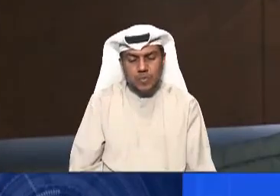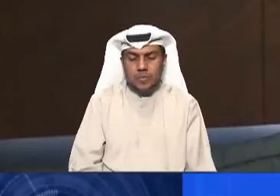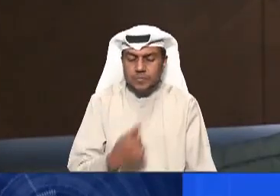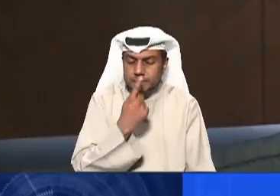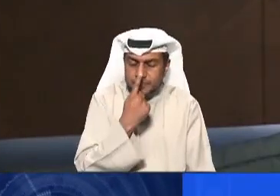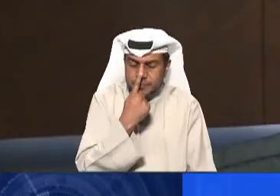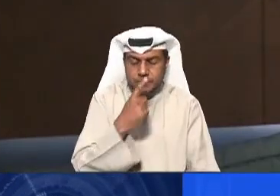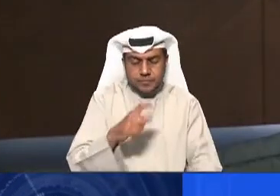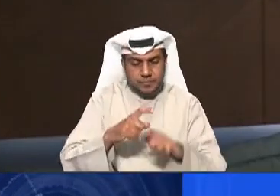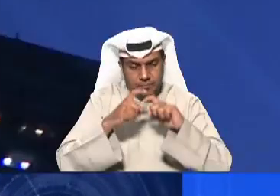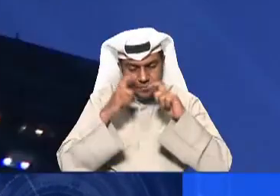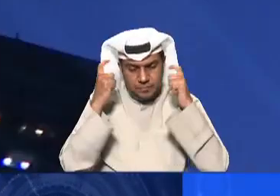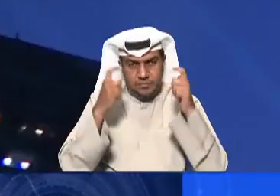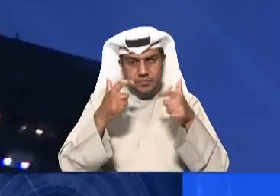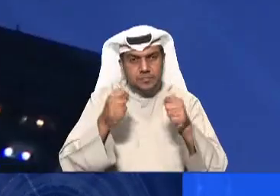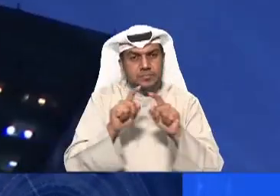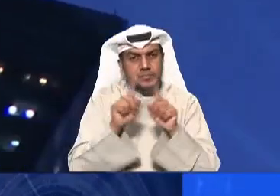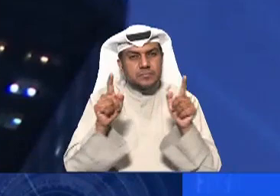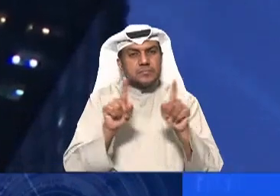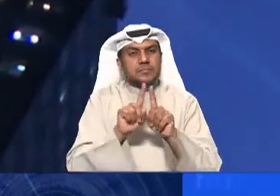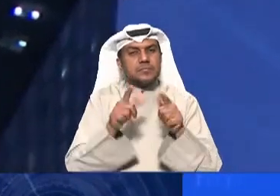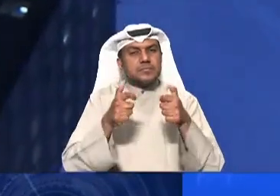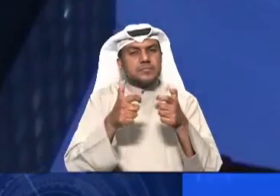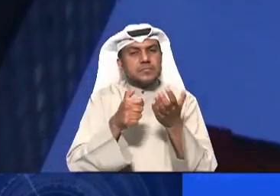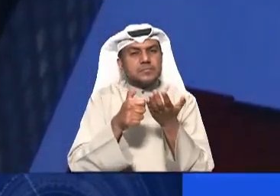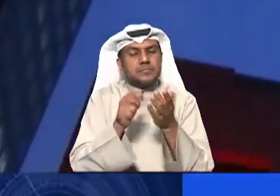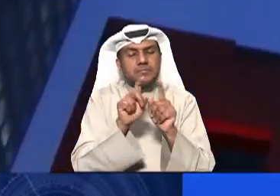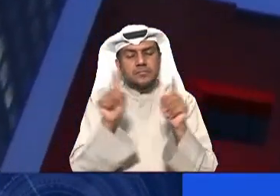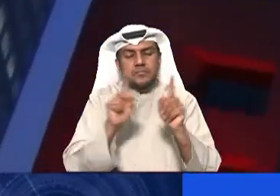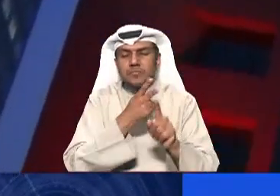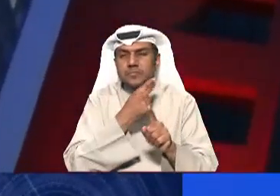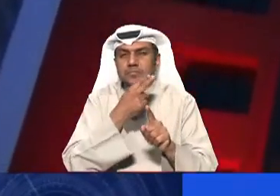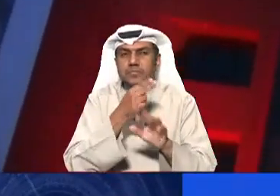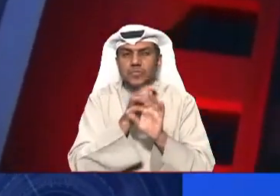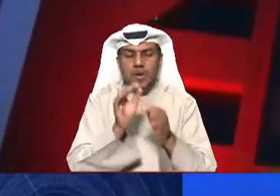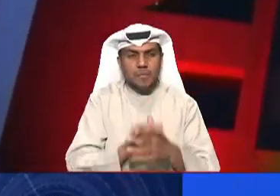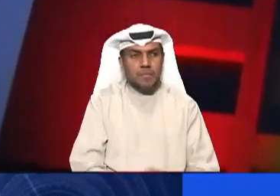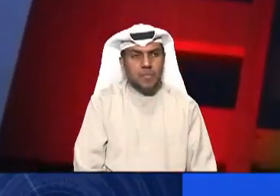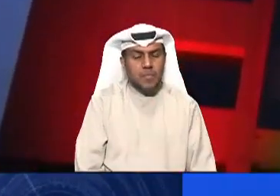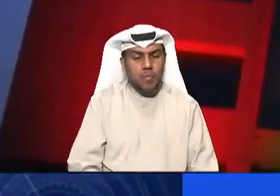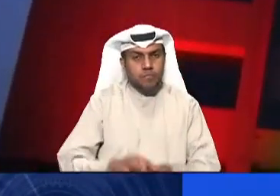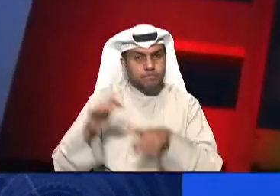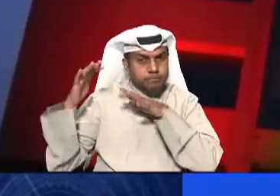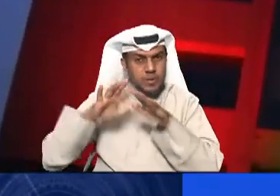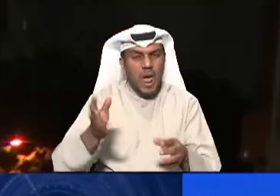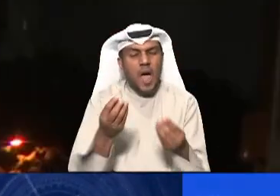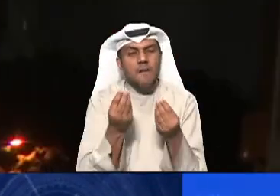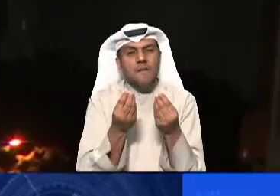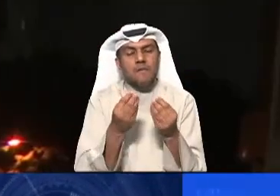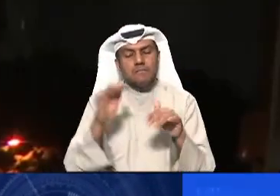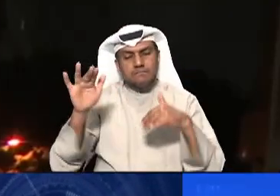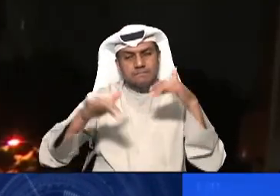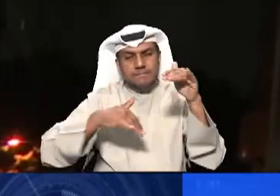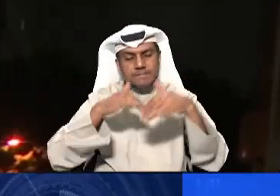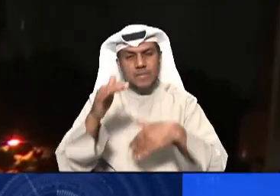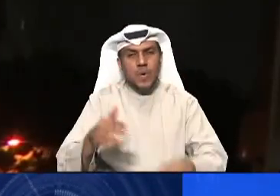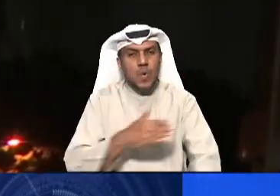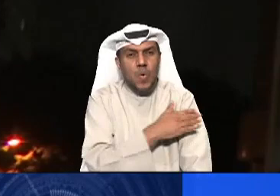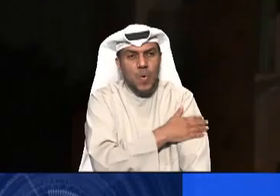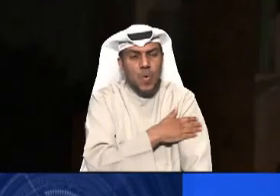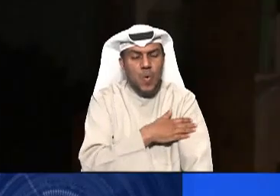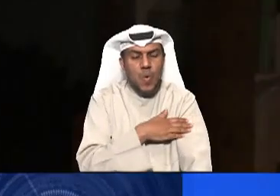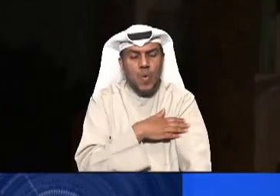والتزامنا بهذه الإرشادات. ونظرا لجائحة كورونا، اقتصر الحضور على عدد محدود من أعضاء السفارة